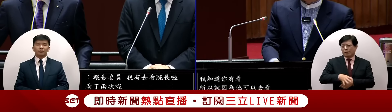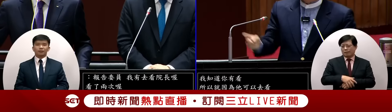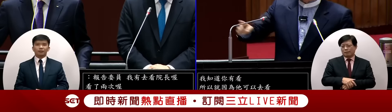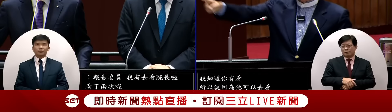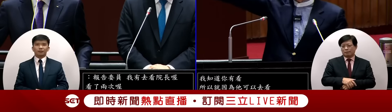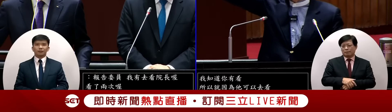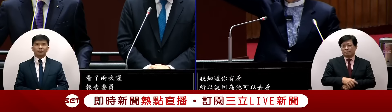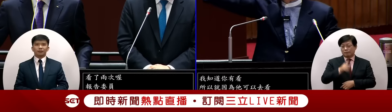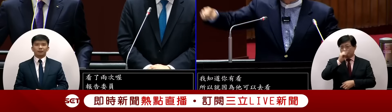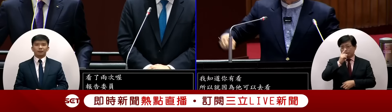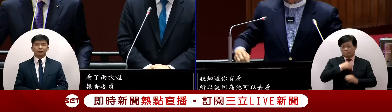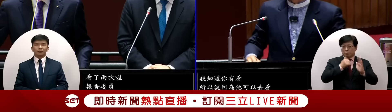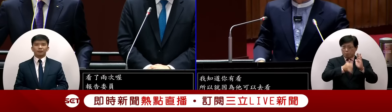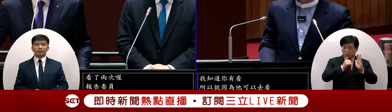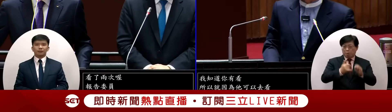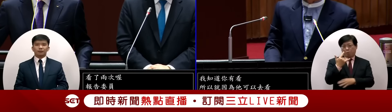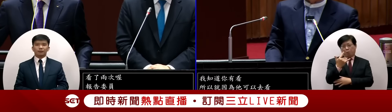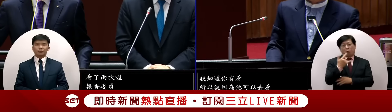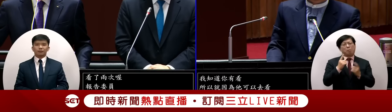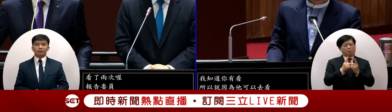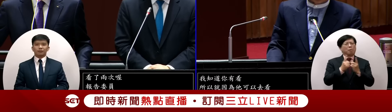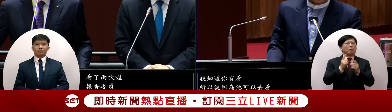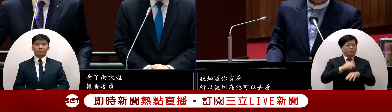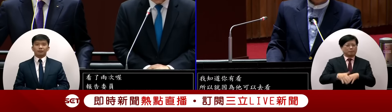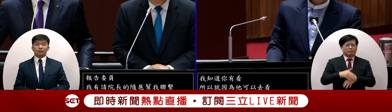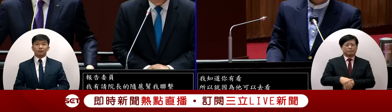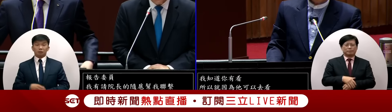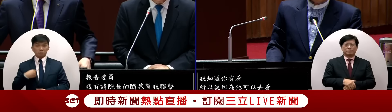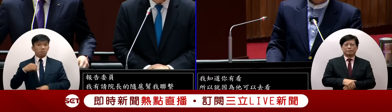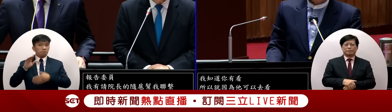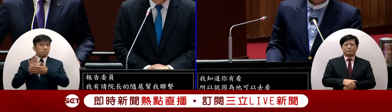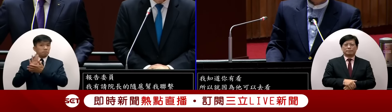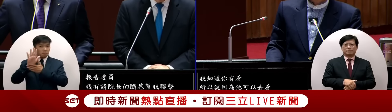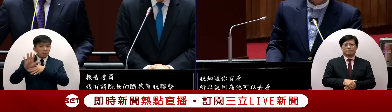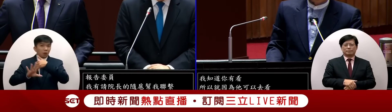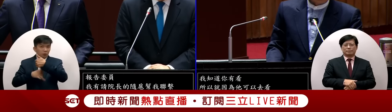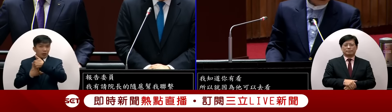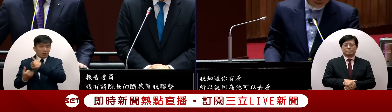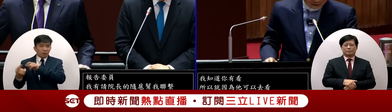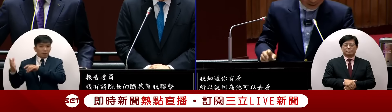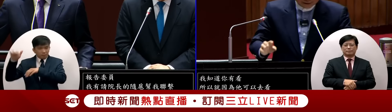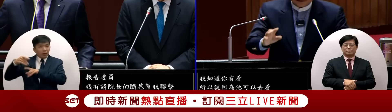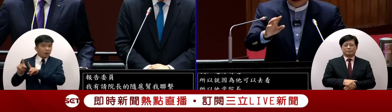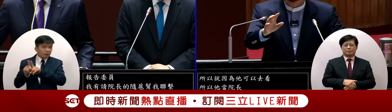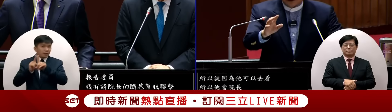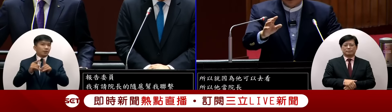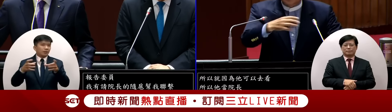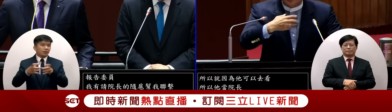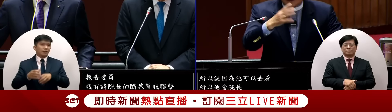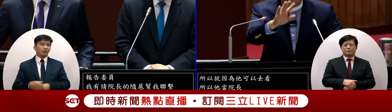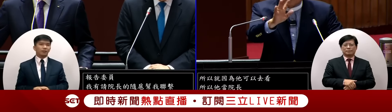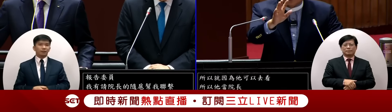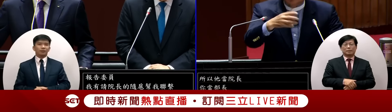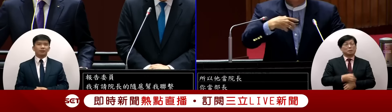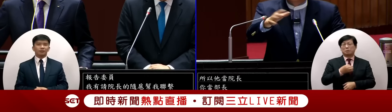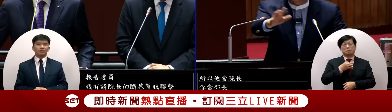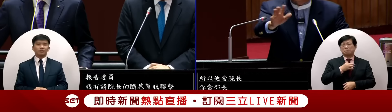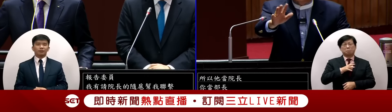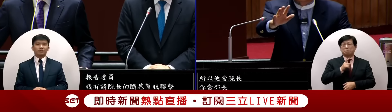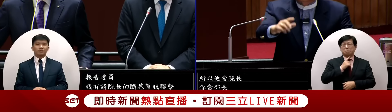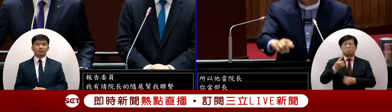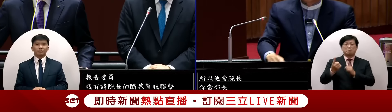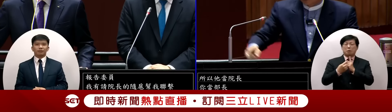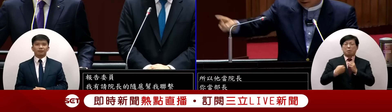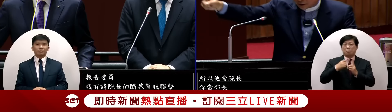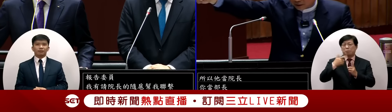那代志我每天就站着等着他，绝对碰得到的，还碰不到。 那我以后跟委员一起去。 这个你不用看我，我不是